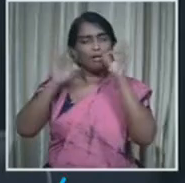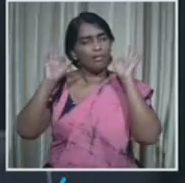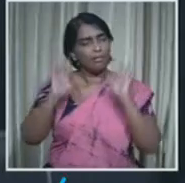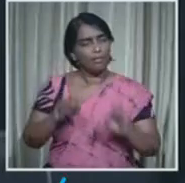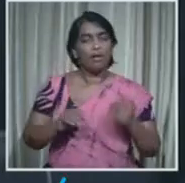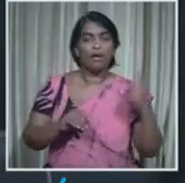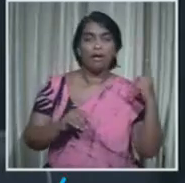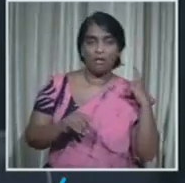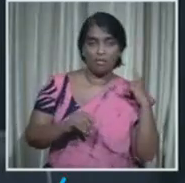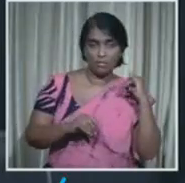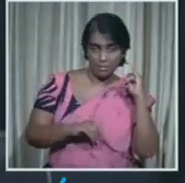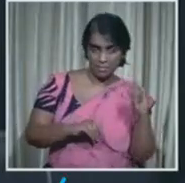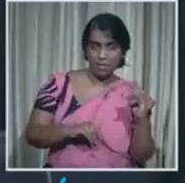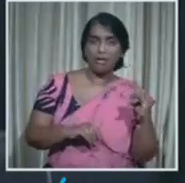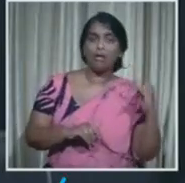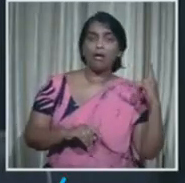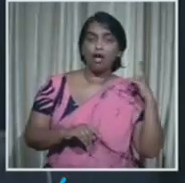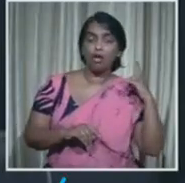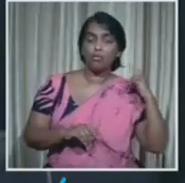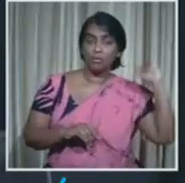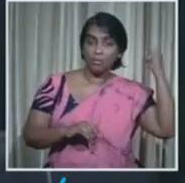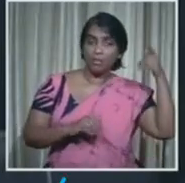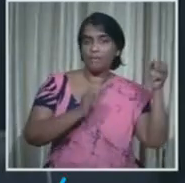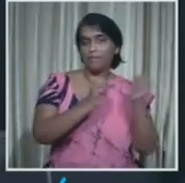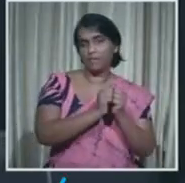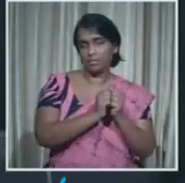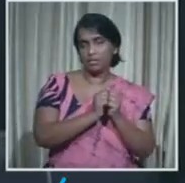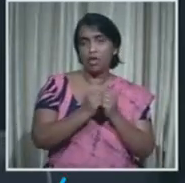හමුදා සෙබළ වැඩි නම් හමුදාපති ඒකට ක්‍රියා කරන්න ඕනේ.